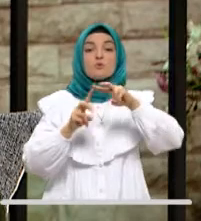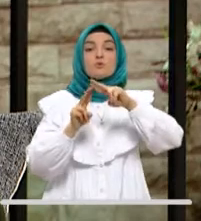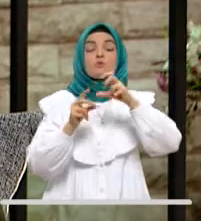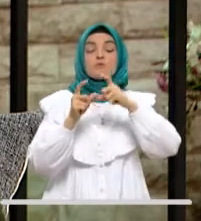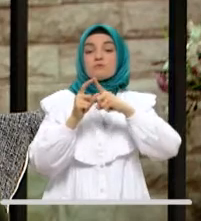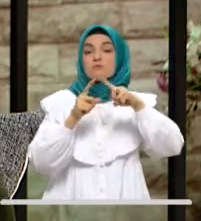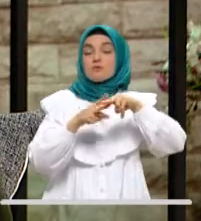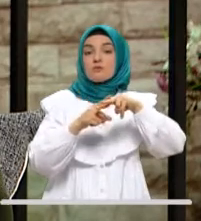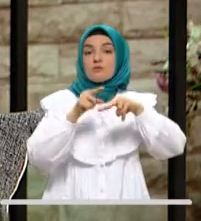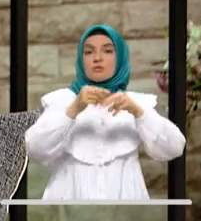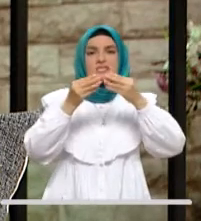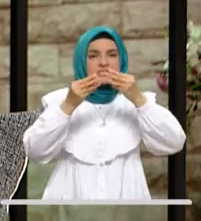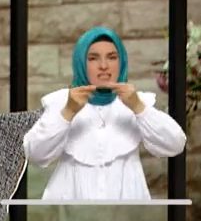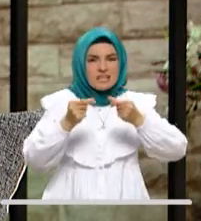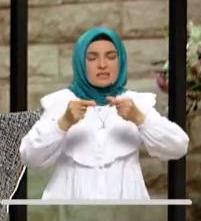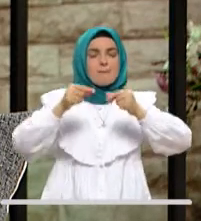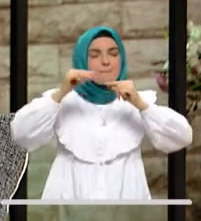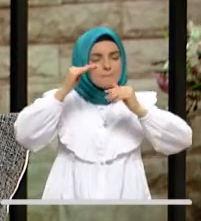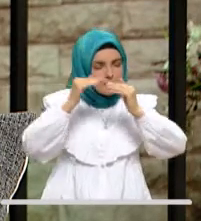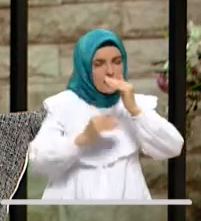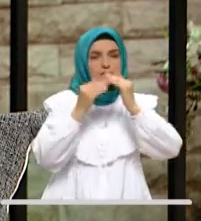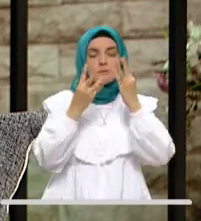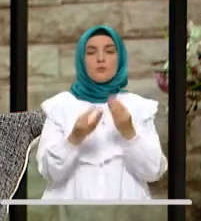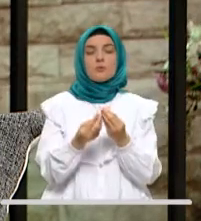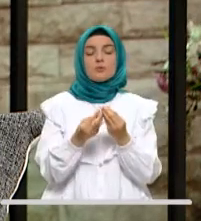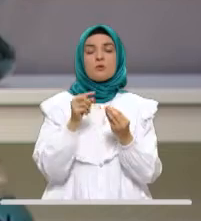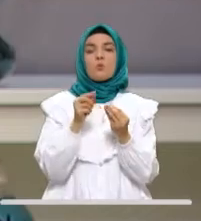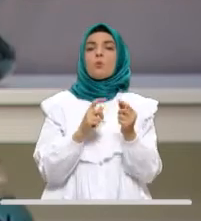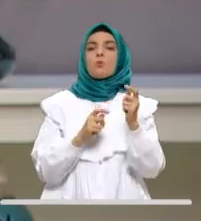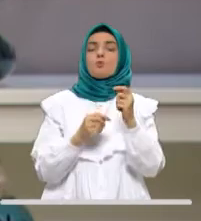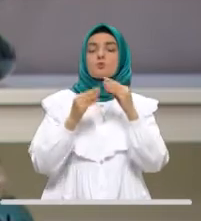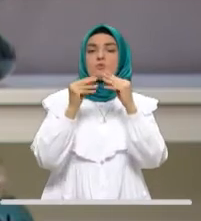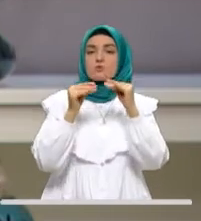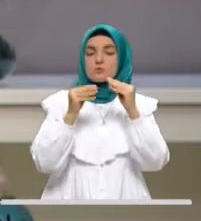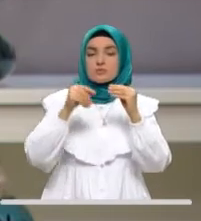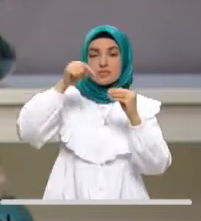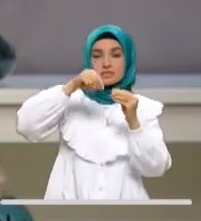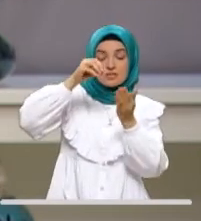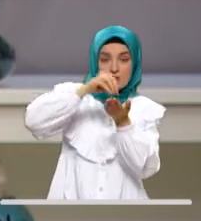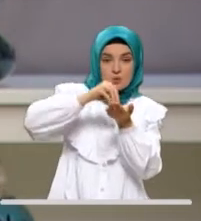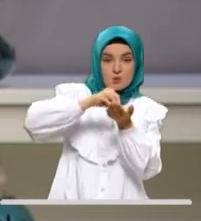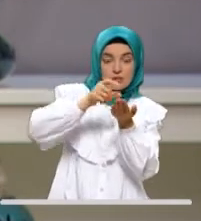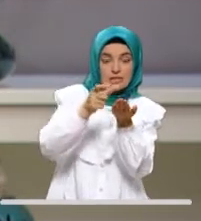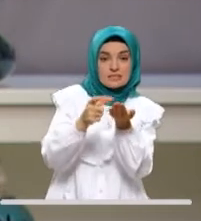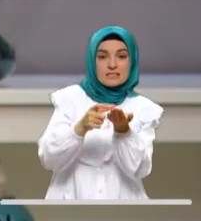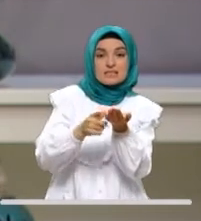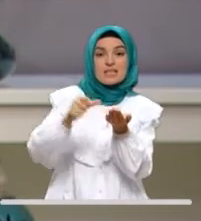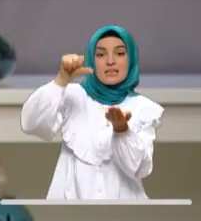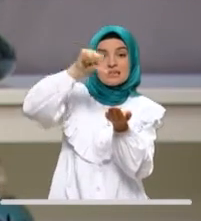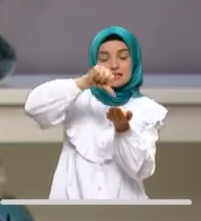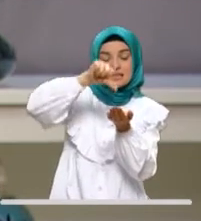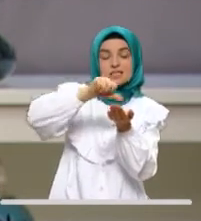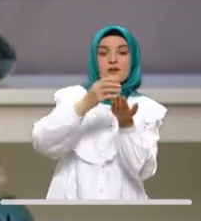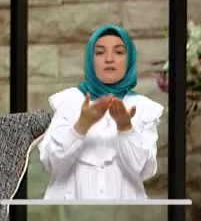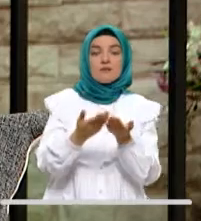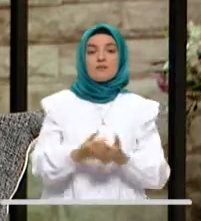o sertliği bir miktar daha tabii ki azaltırsınız. O yumuşatıcı konulan kısmı? Aynı şekilde sirke, bunları ilave çamaşır edebilirim. Sodası ilave çamaşır